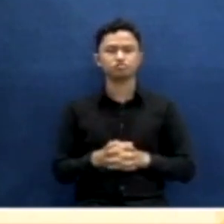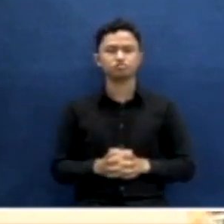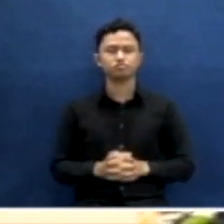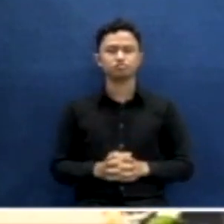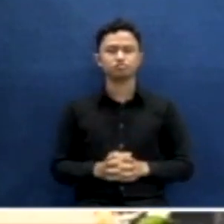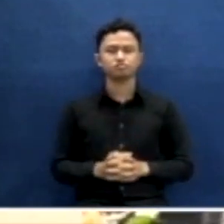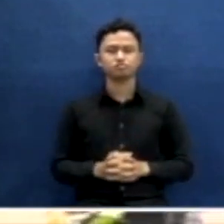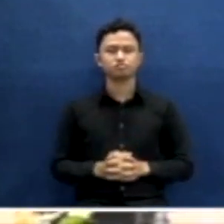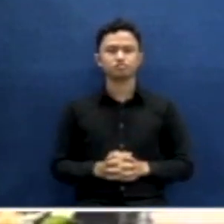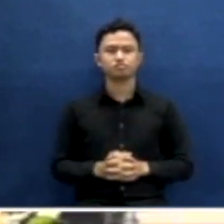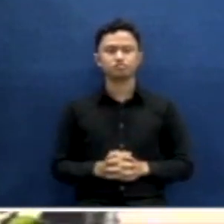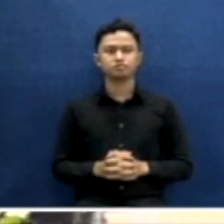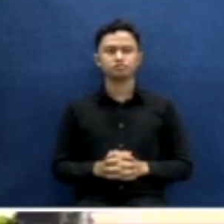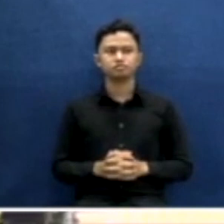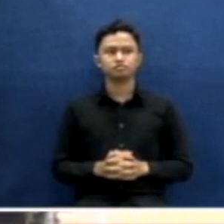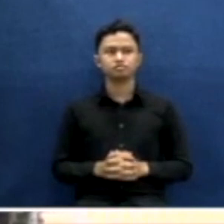inatinaaulaium